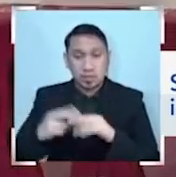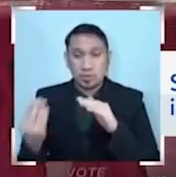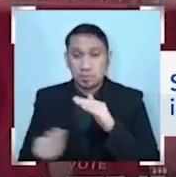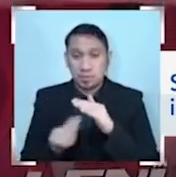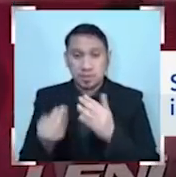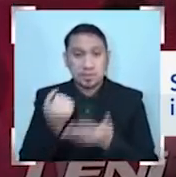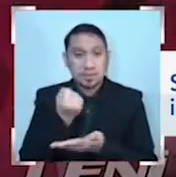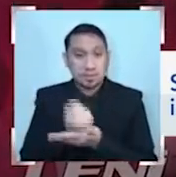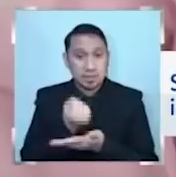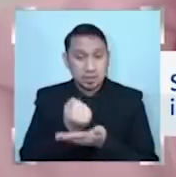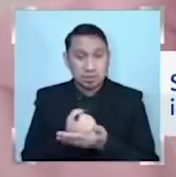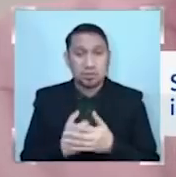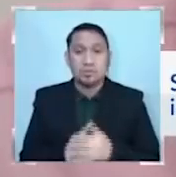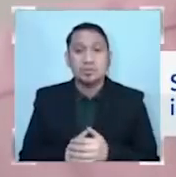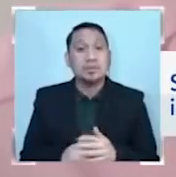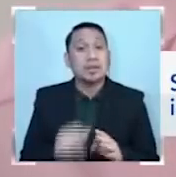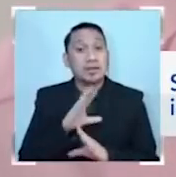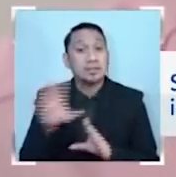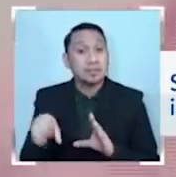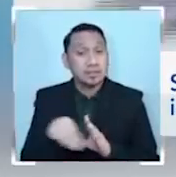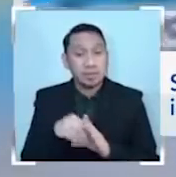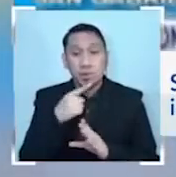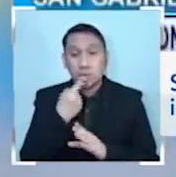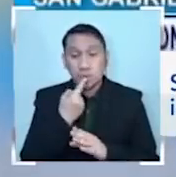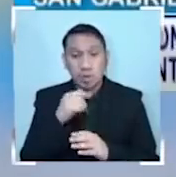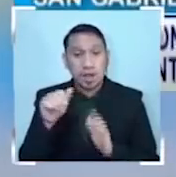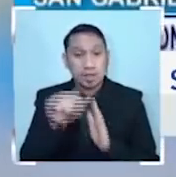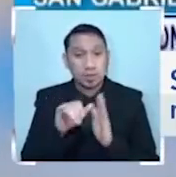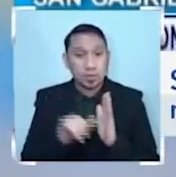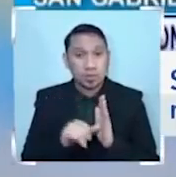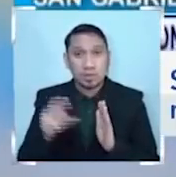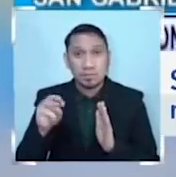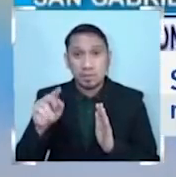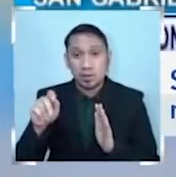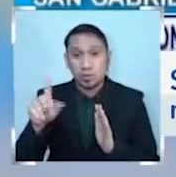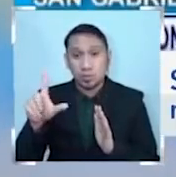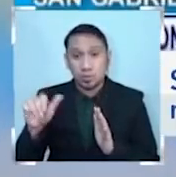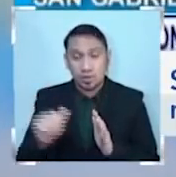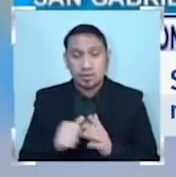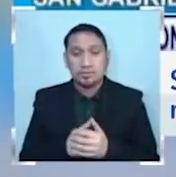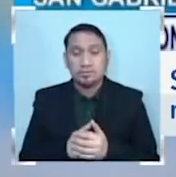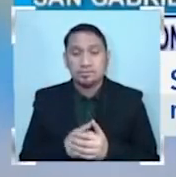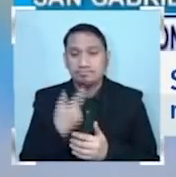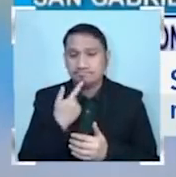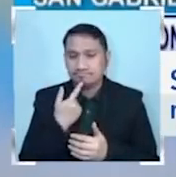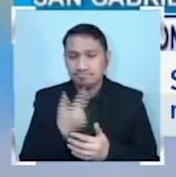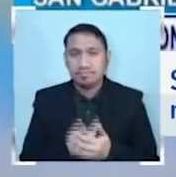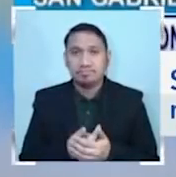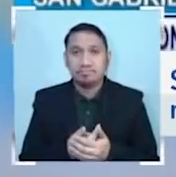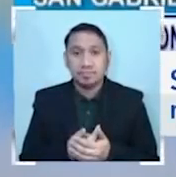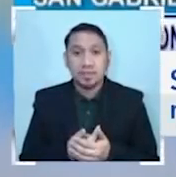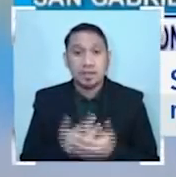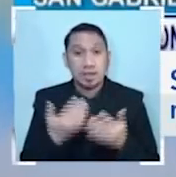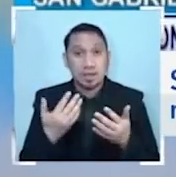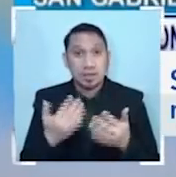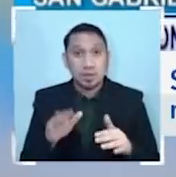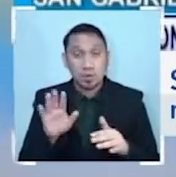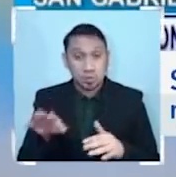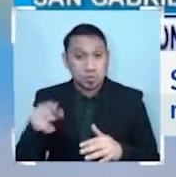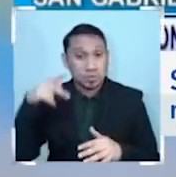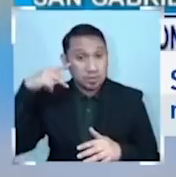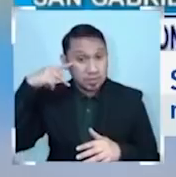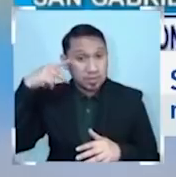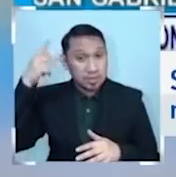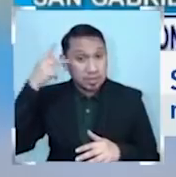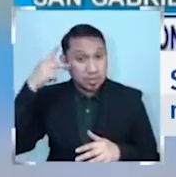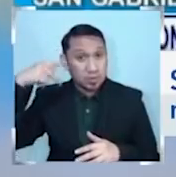din si Senatorial Aspirant Attorney Sonny Matula. Good morning at good morning sa mga nanonood. Bago nito, sumalang si Pangilinan sa Ikaw na